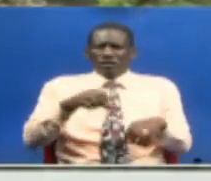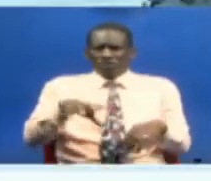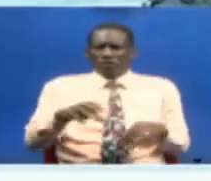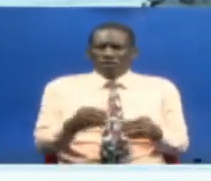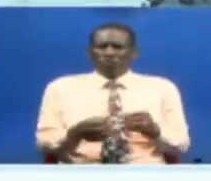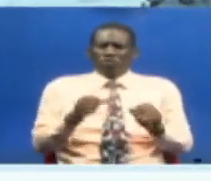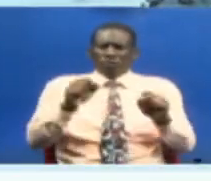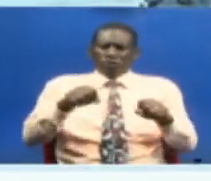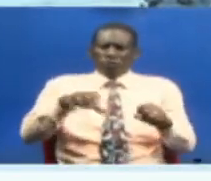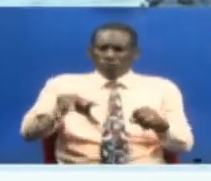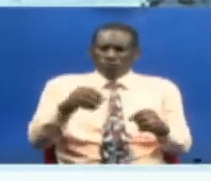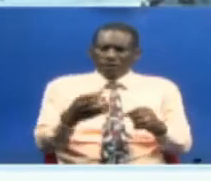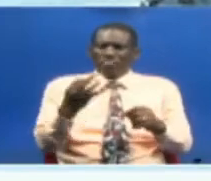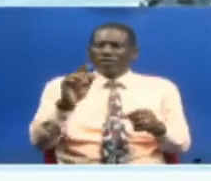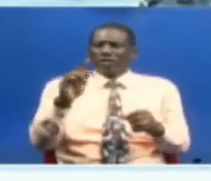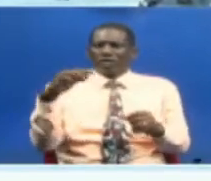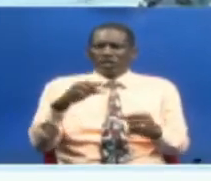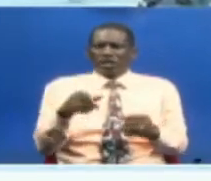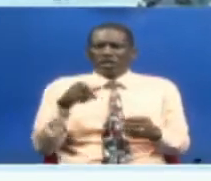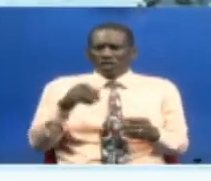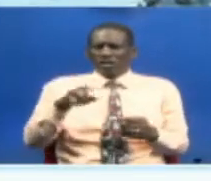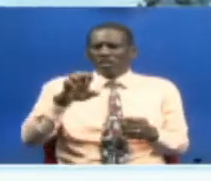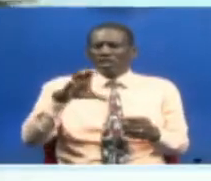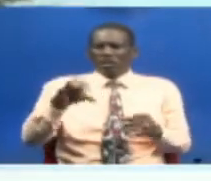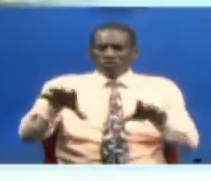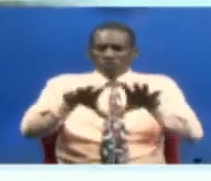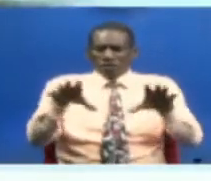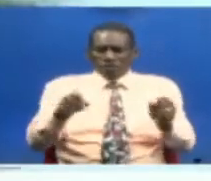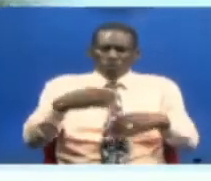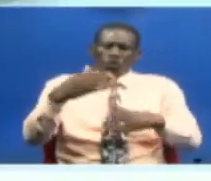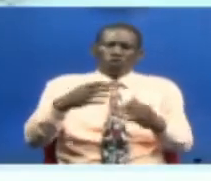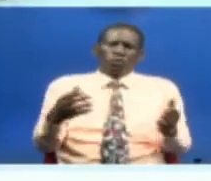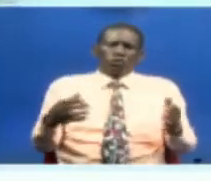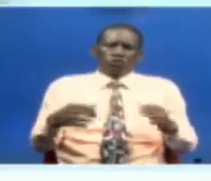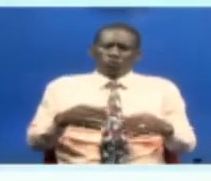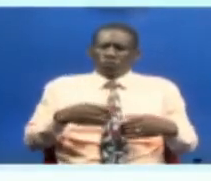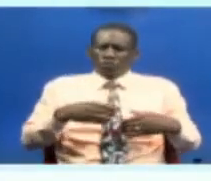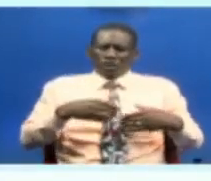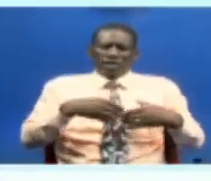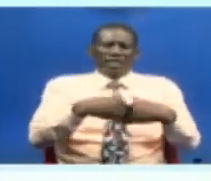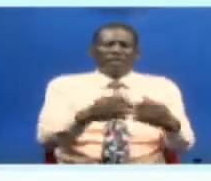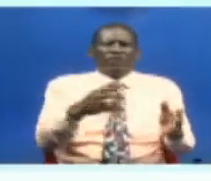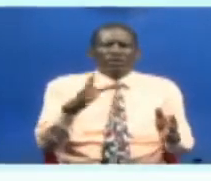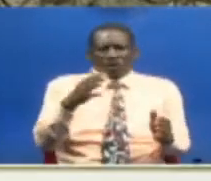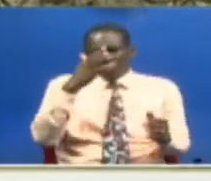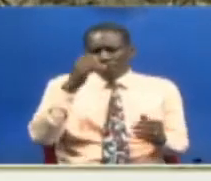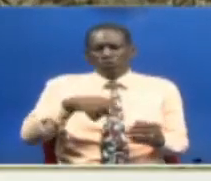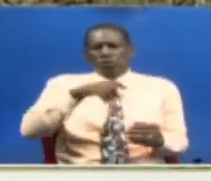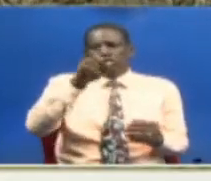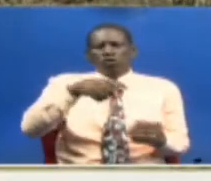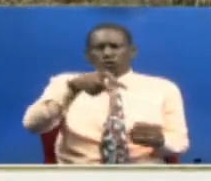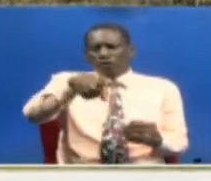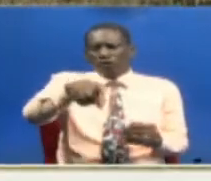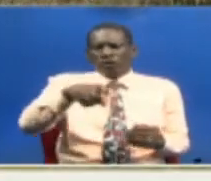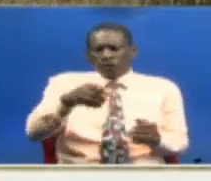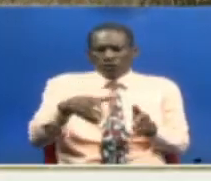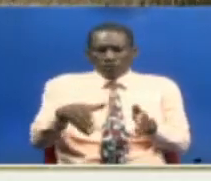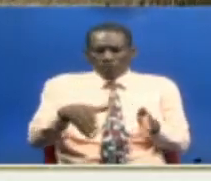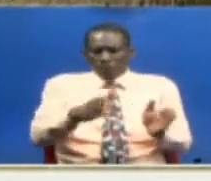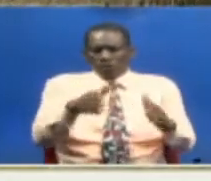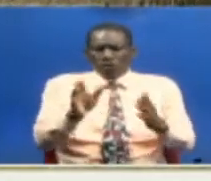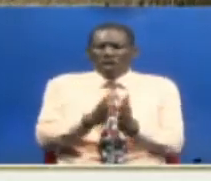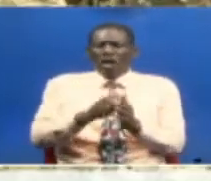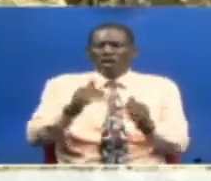pata. This fragile ecosystem was on the brink of being relegated to history due to illegal fishing methods and other destructive